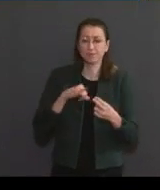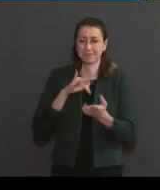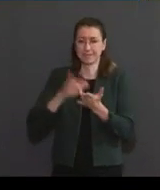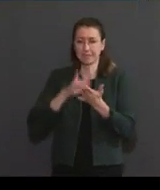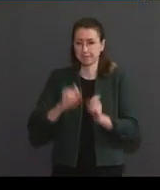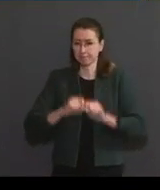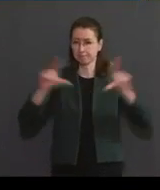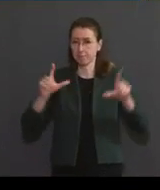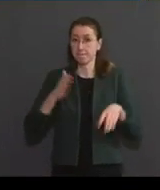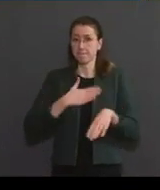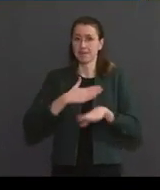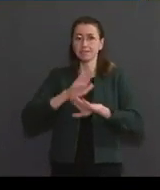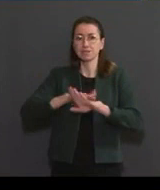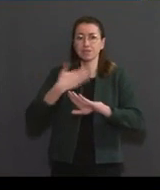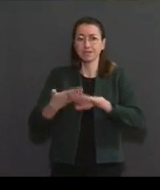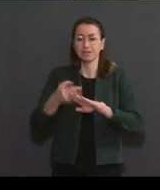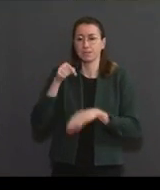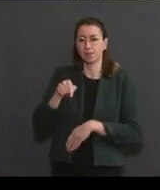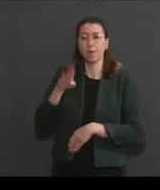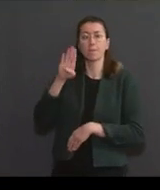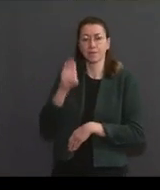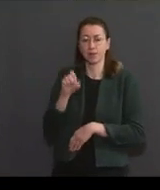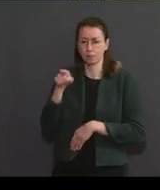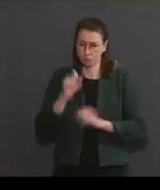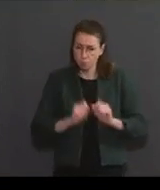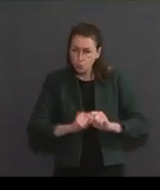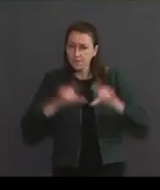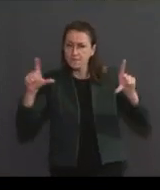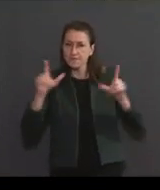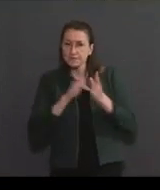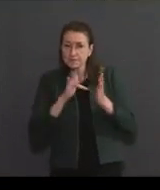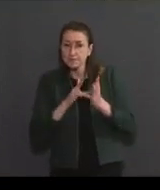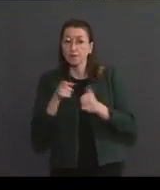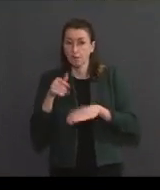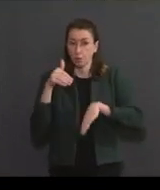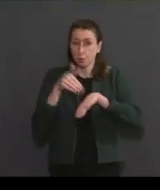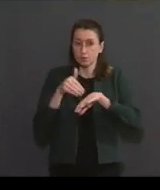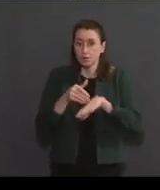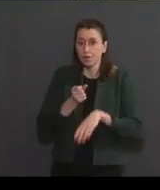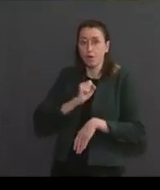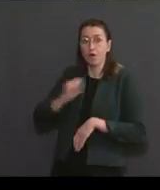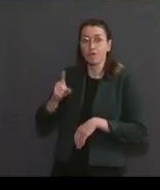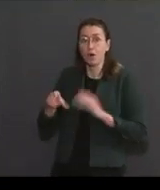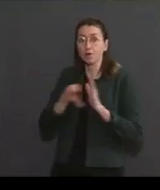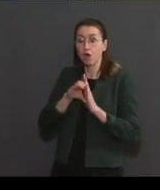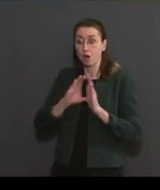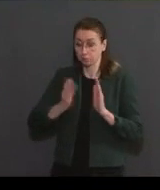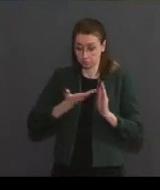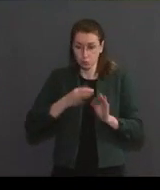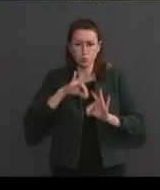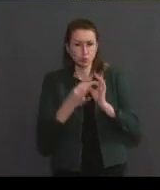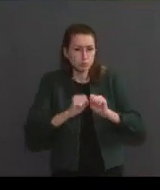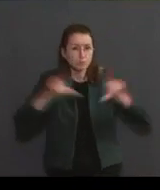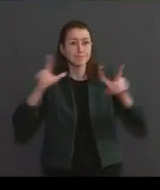masanté.be, dans lequel vous pourrez, et je vous conseille de le faire dès que vous recevez le test, prendre un rendez-vous pour le